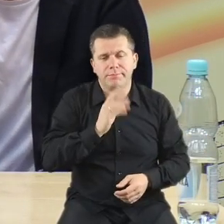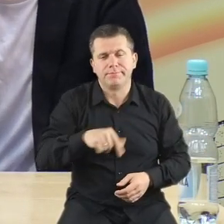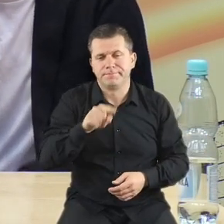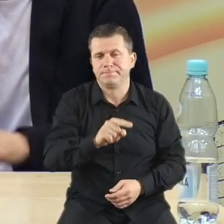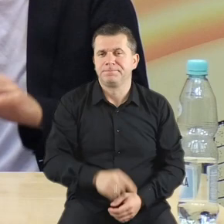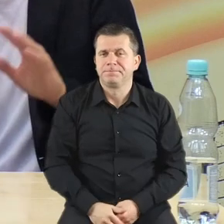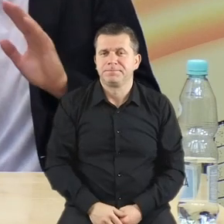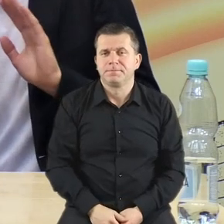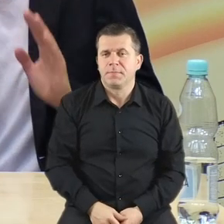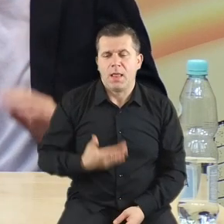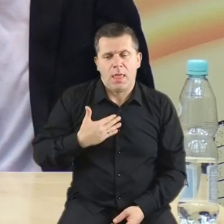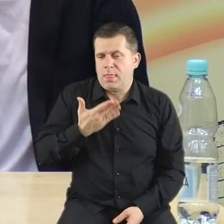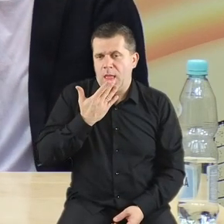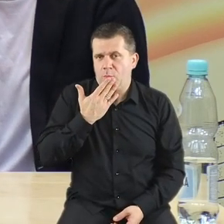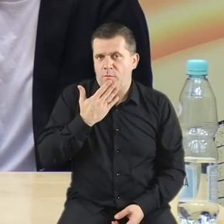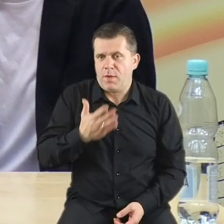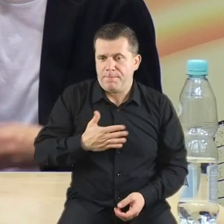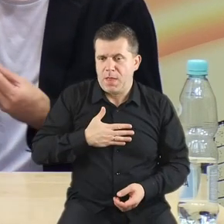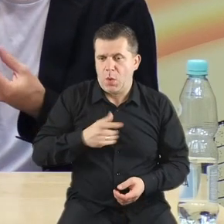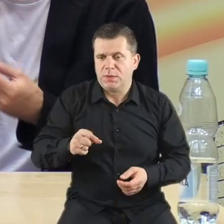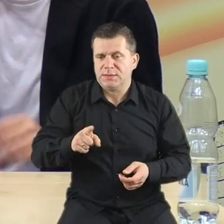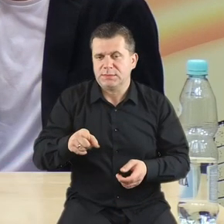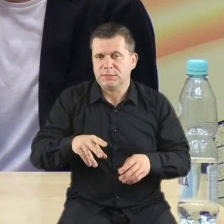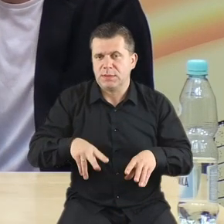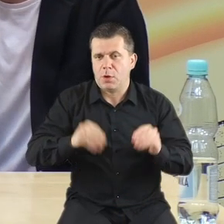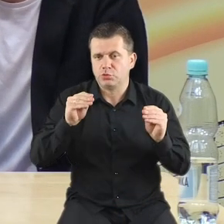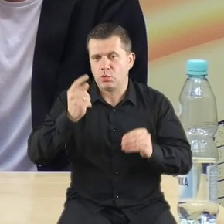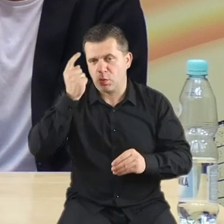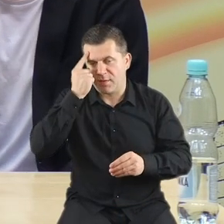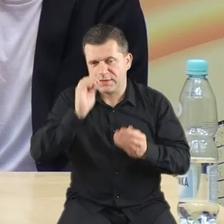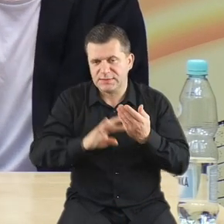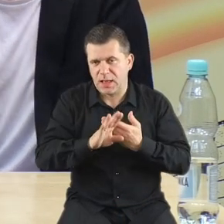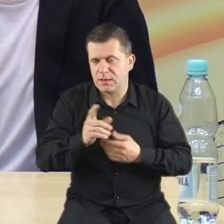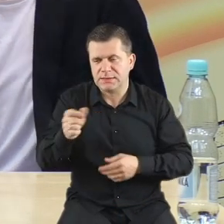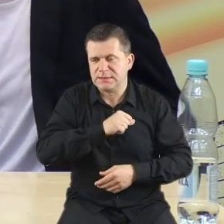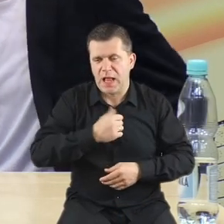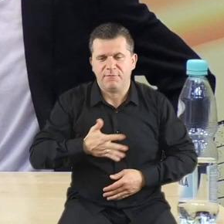Nie mówiłem mu, że miałem tę scenę od początku w głowie, jakoś sam to wyczuł.